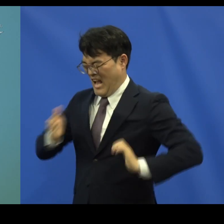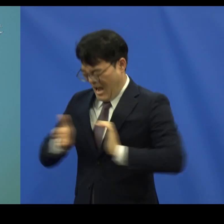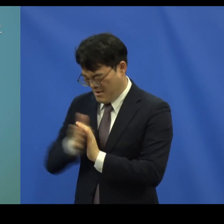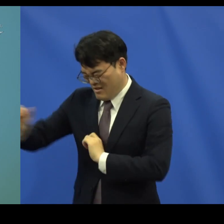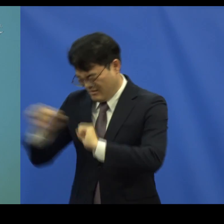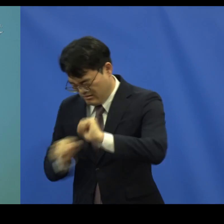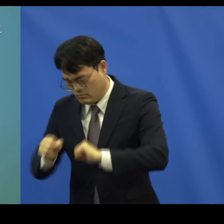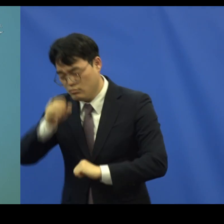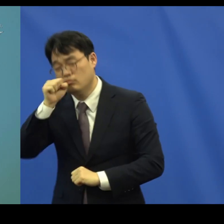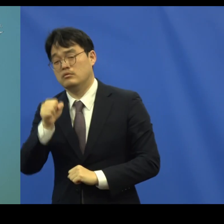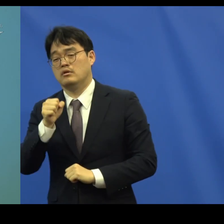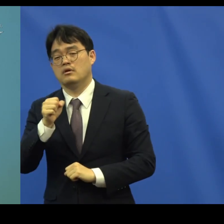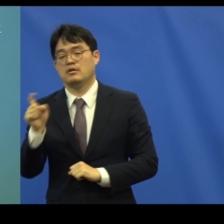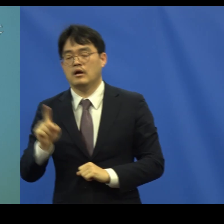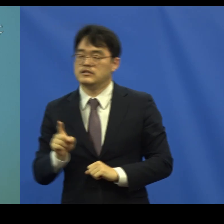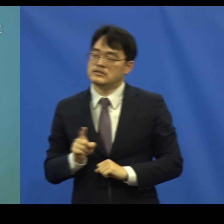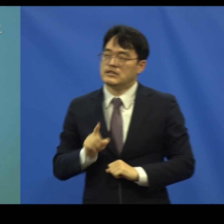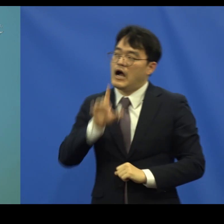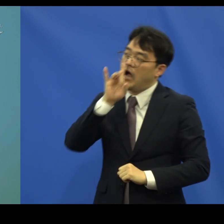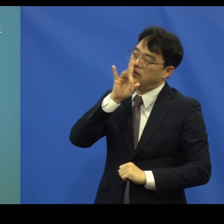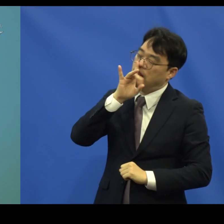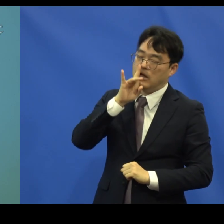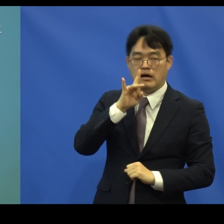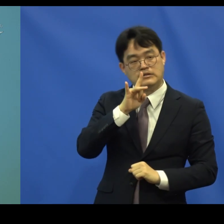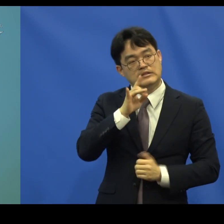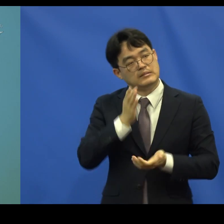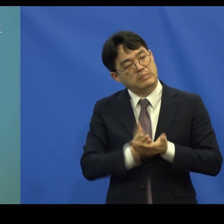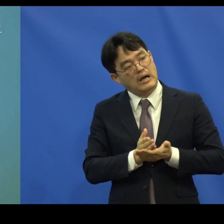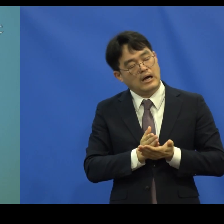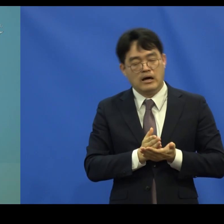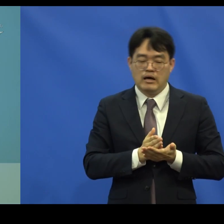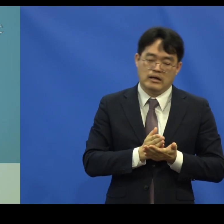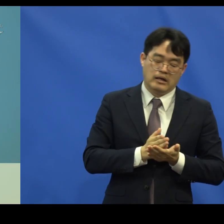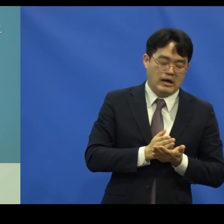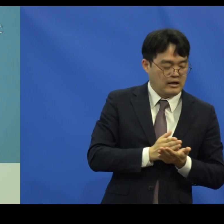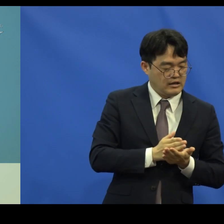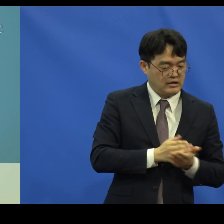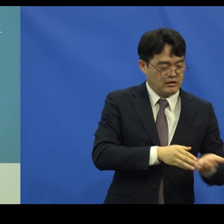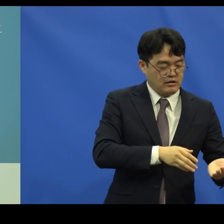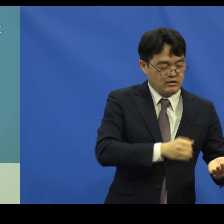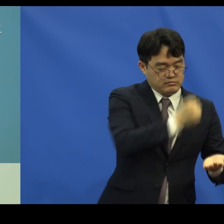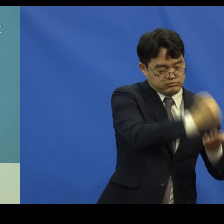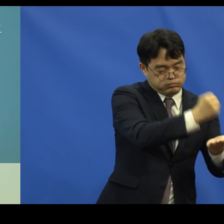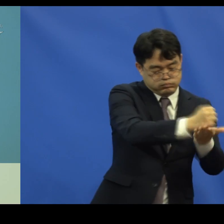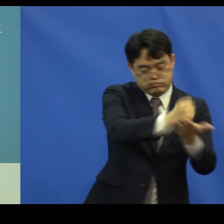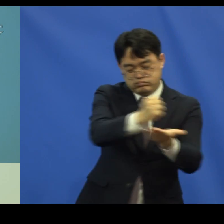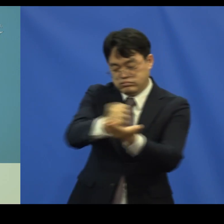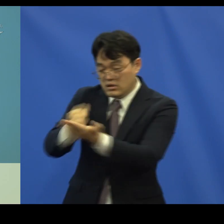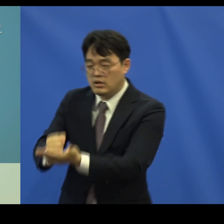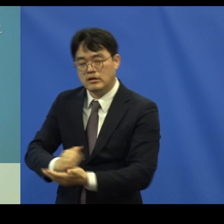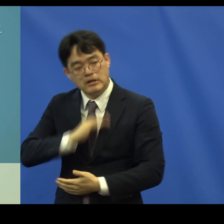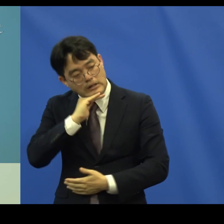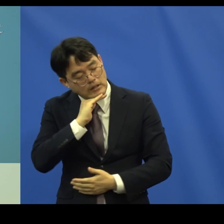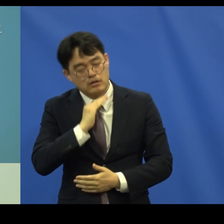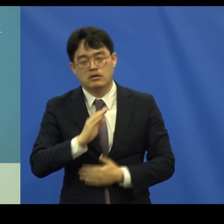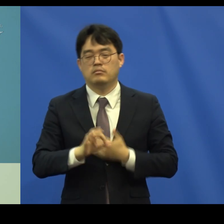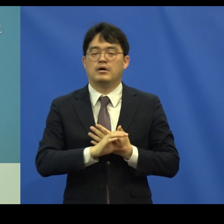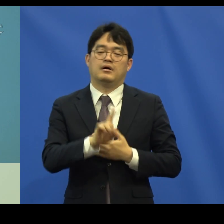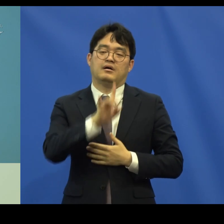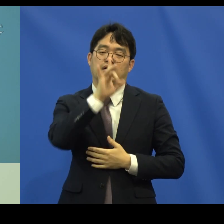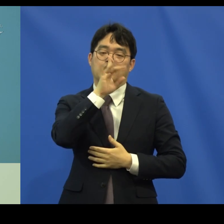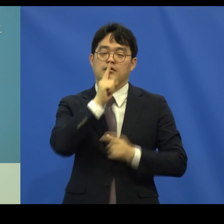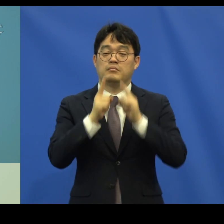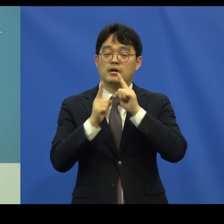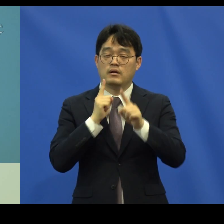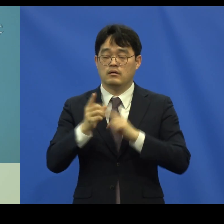여러분, 주님은 사대교회를 살리고 싶어 하세요. 2절을 보면 너는 일깨어 그 남은 바 죽게 된 것을 굳건하게 하라. 내